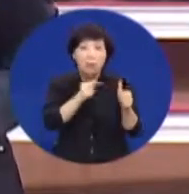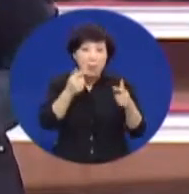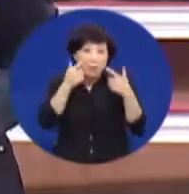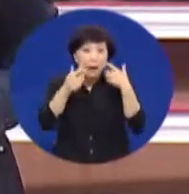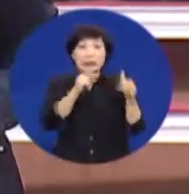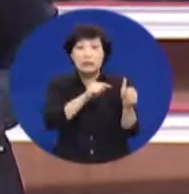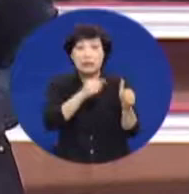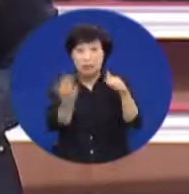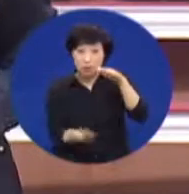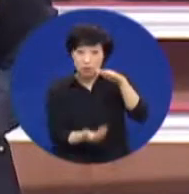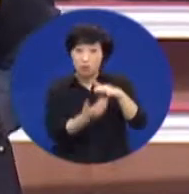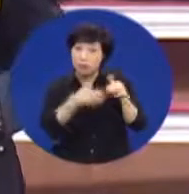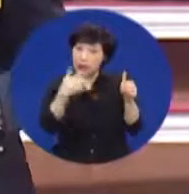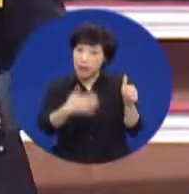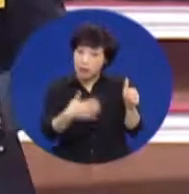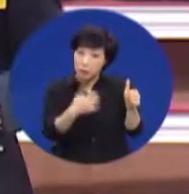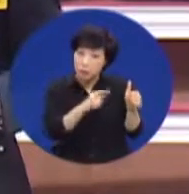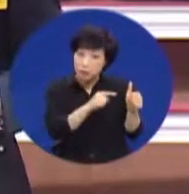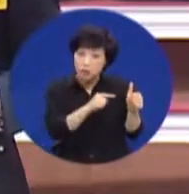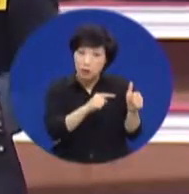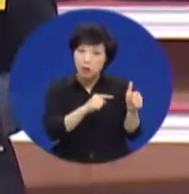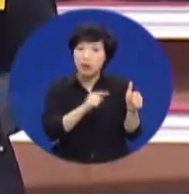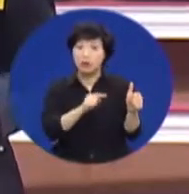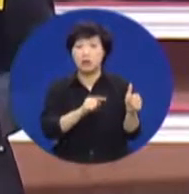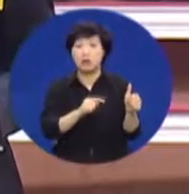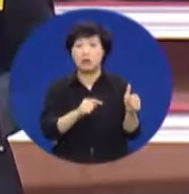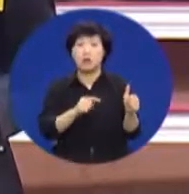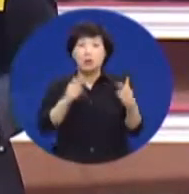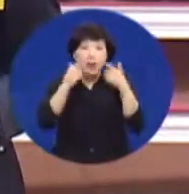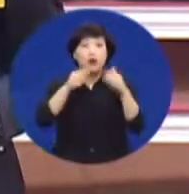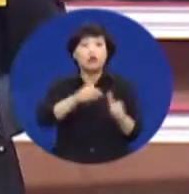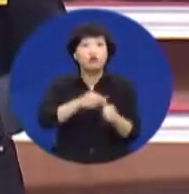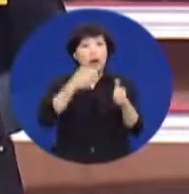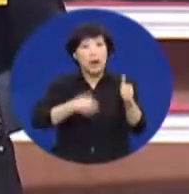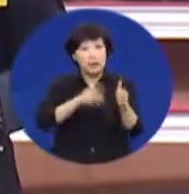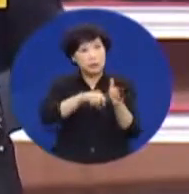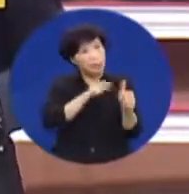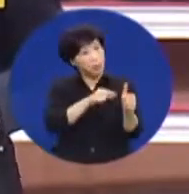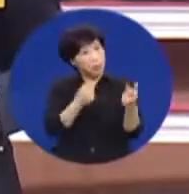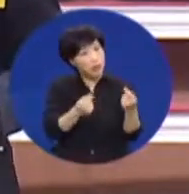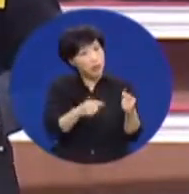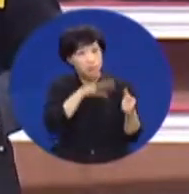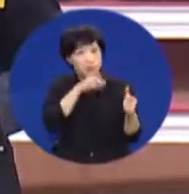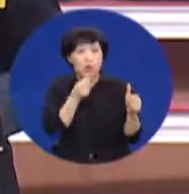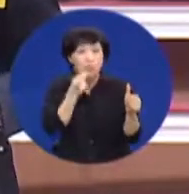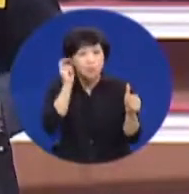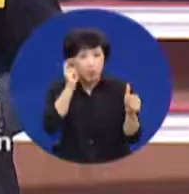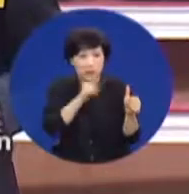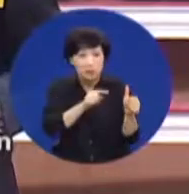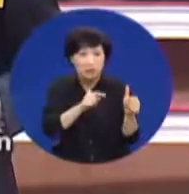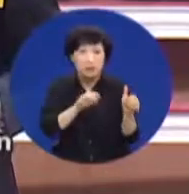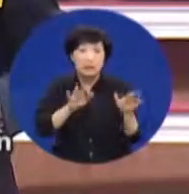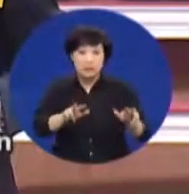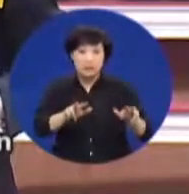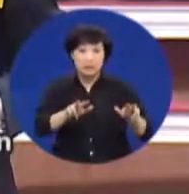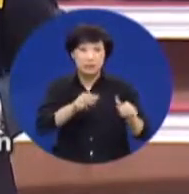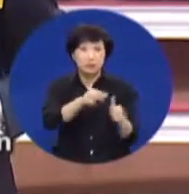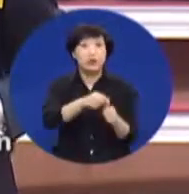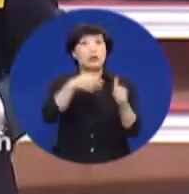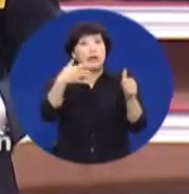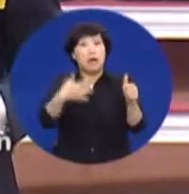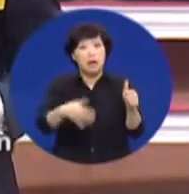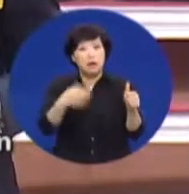확실하게 이루어졌다면 저렇지 않을 텐데 아마 구원이 이루어지지 못해서 그러나